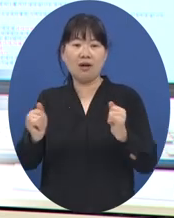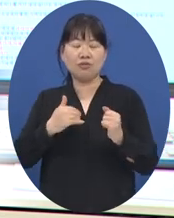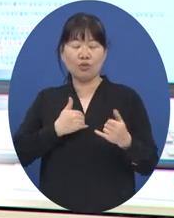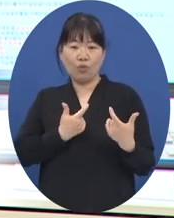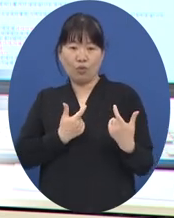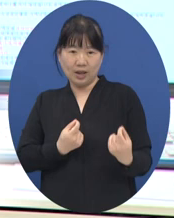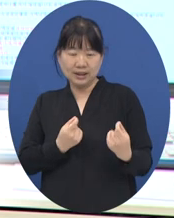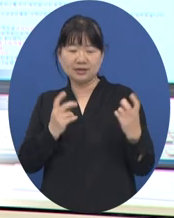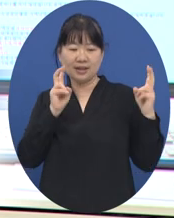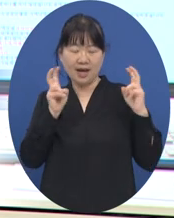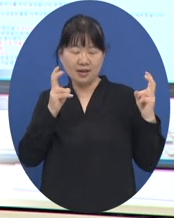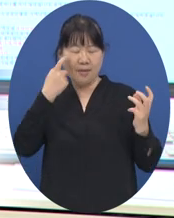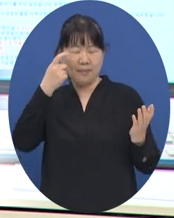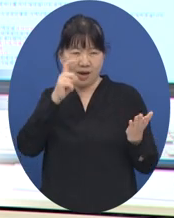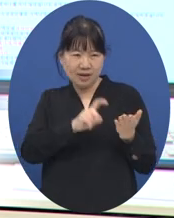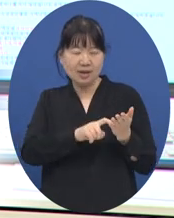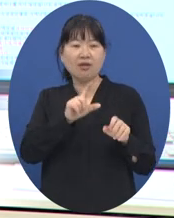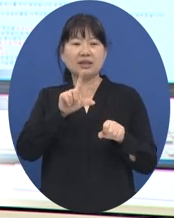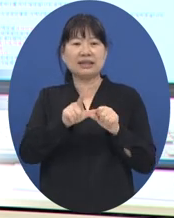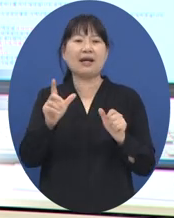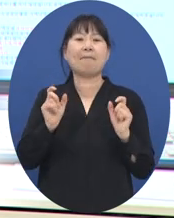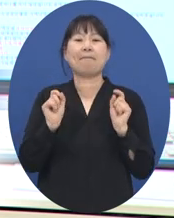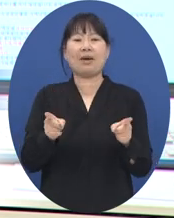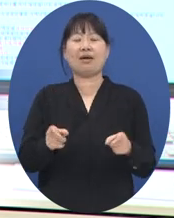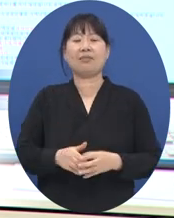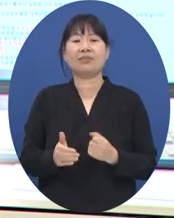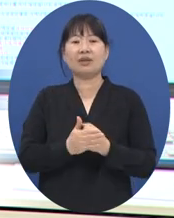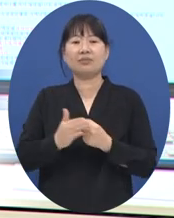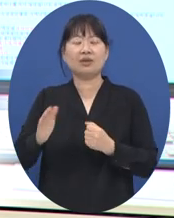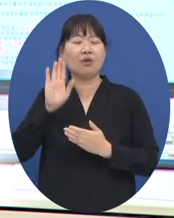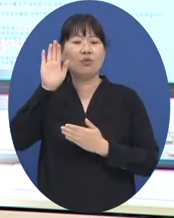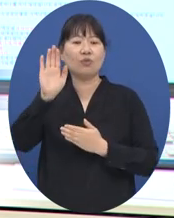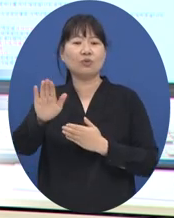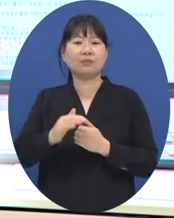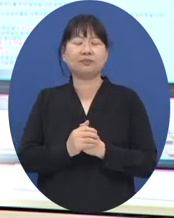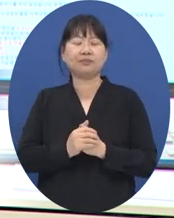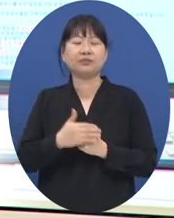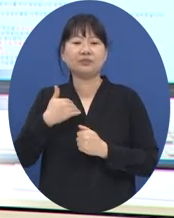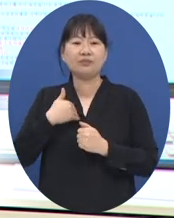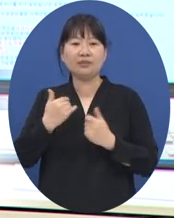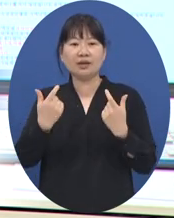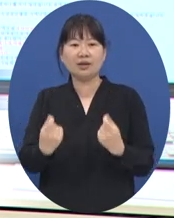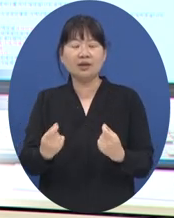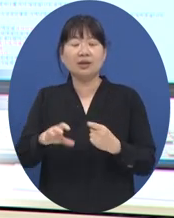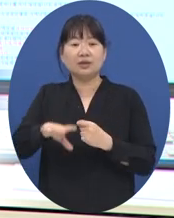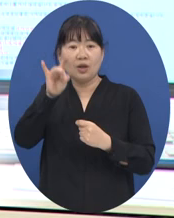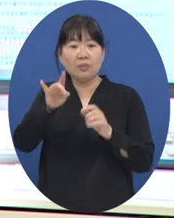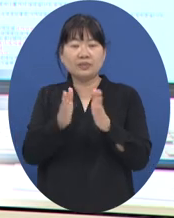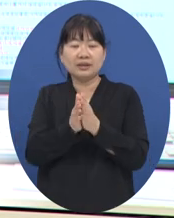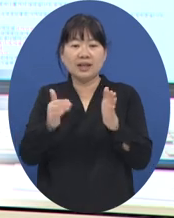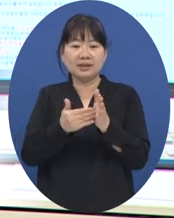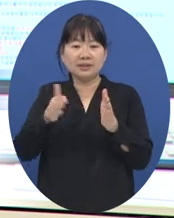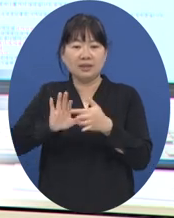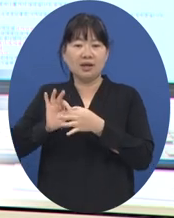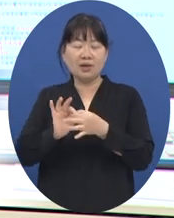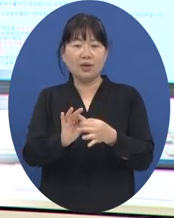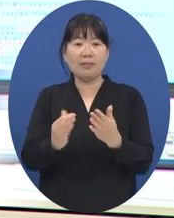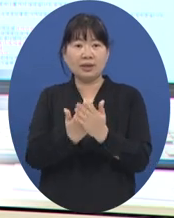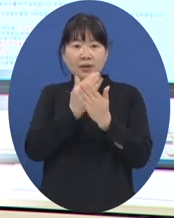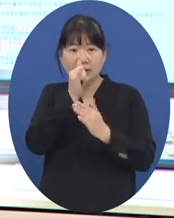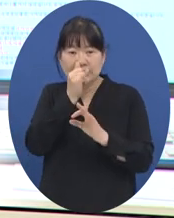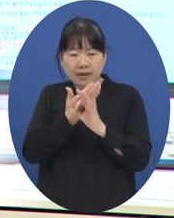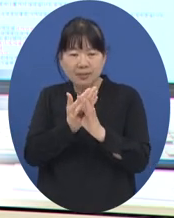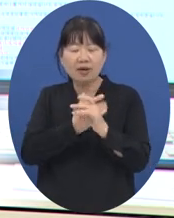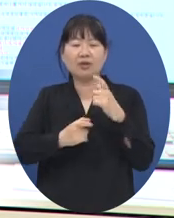같은 스타트업을 발굴할 수 있는 기회가 될것 같아요. 그래서 향후 앞으로 저희가 이렇게 처음 했지만 앞으로 계속